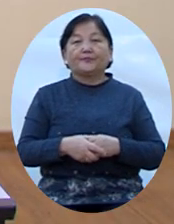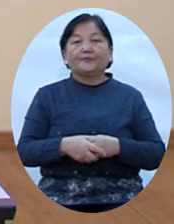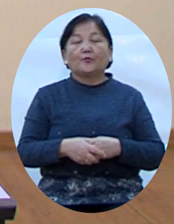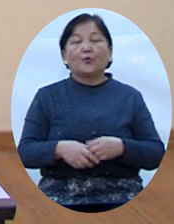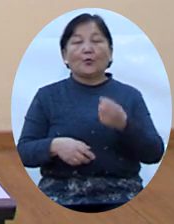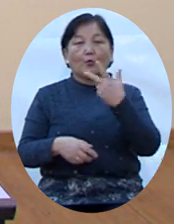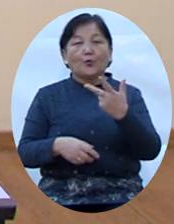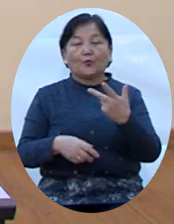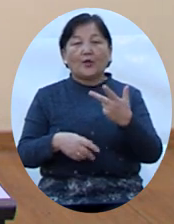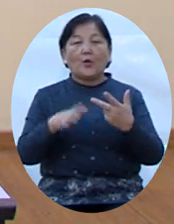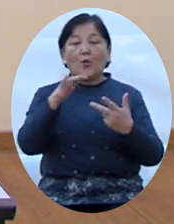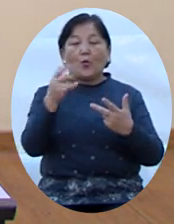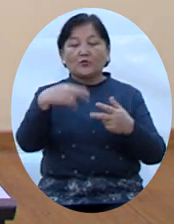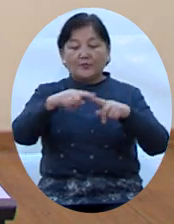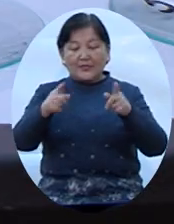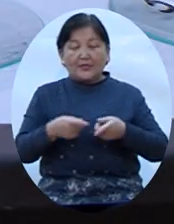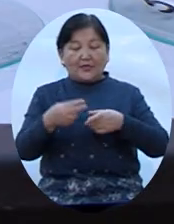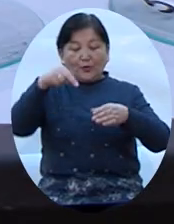За, 3 дахь уусмалт дүрээ.